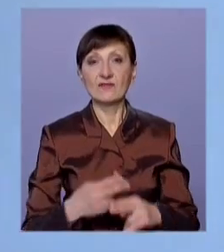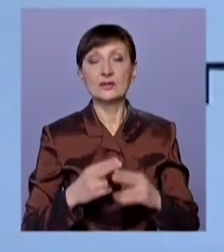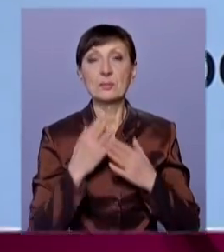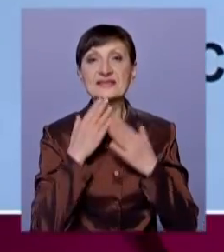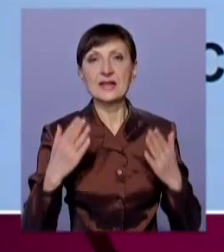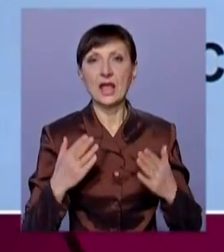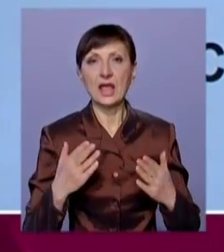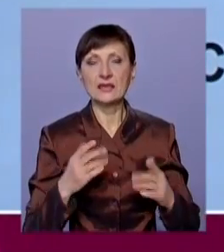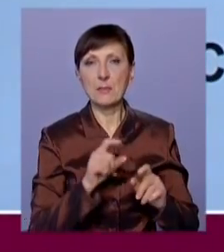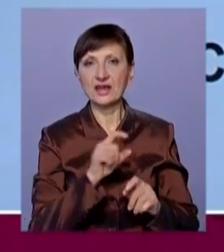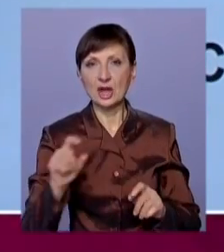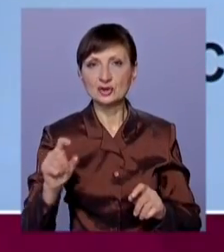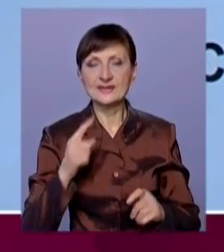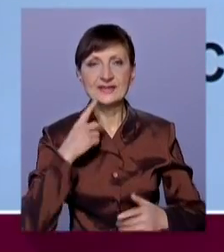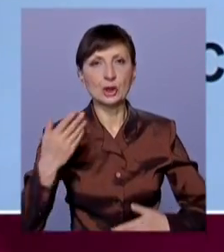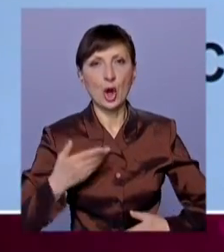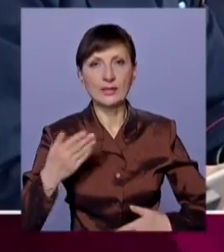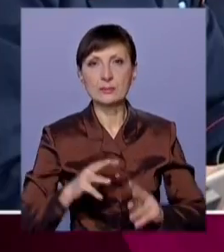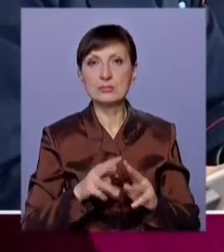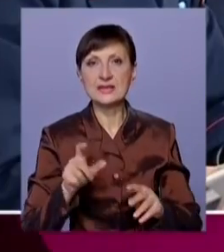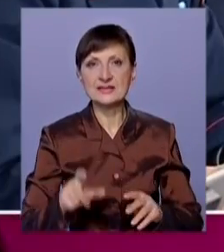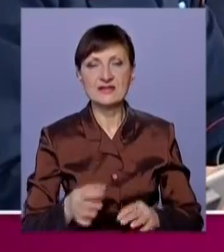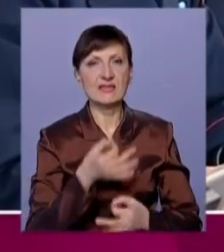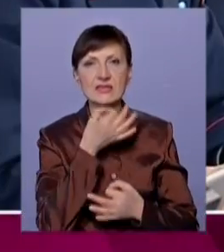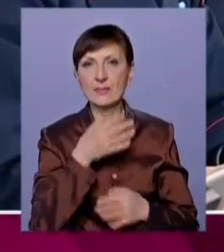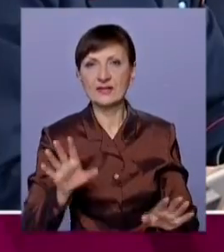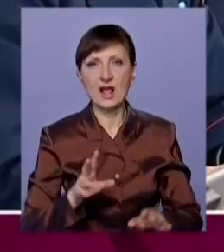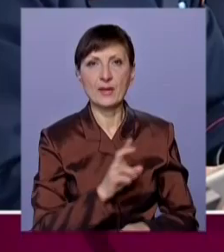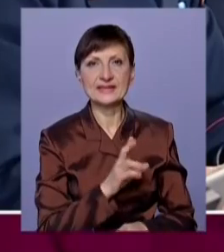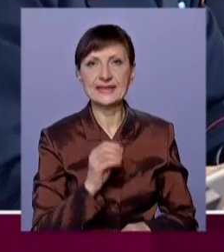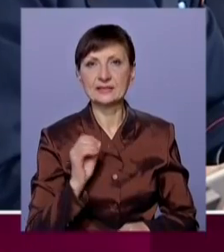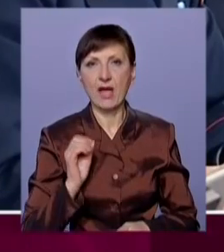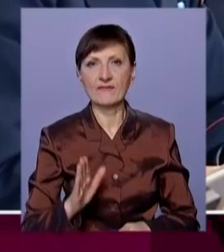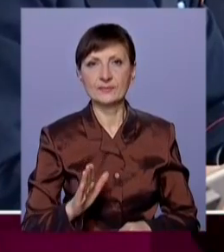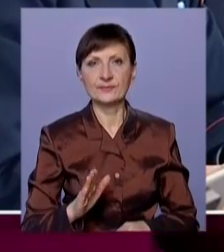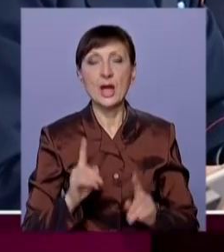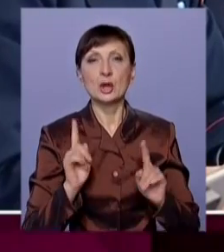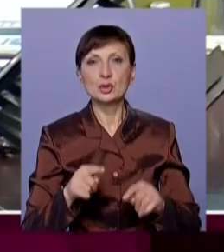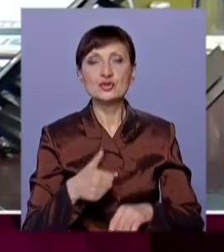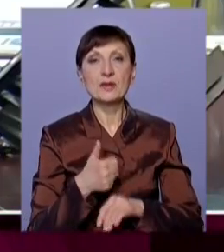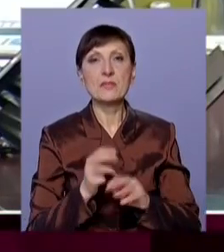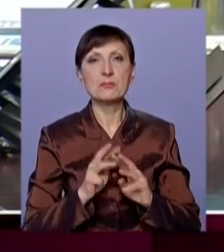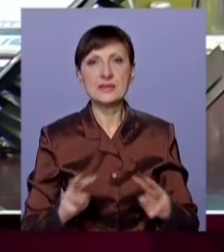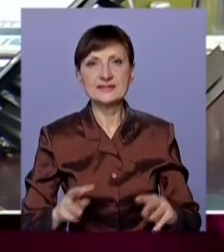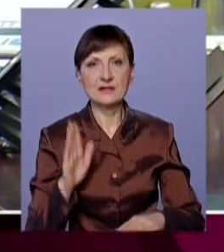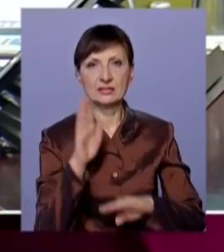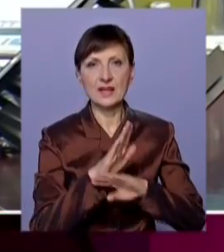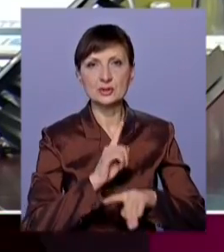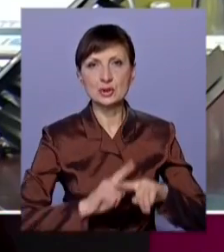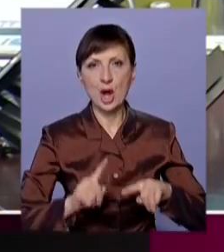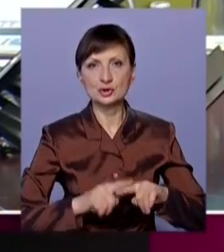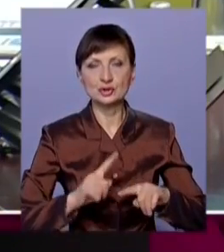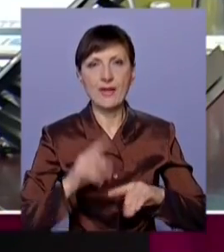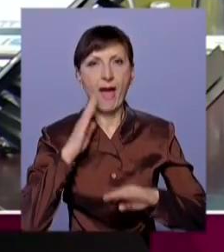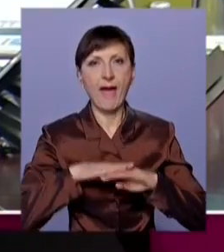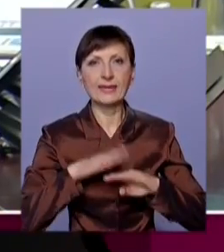последнее предложение из доклада министра не понравилось Бакытжану Сагинтаеву. Тут же премьер дал срочное поручение